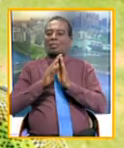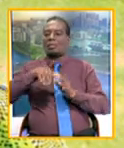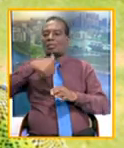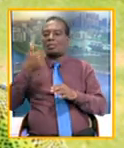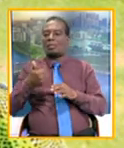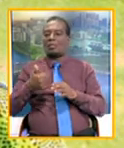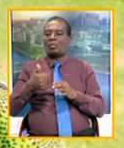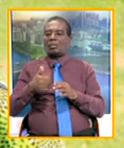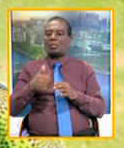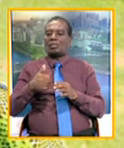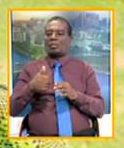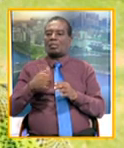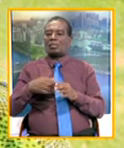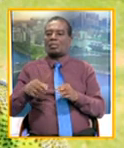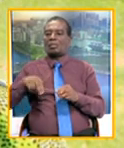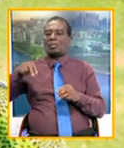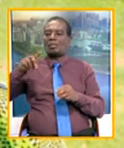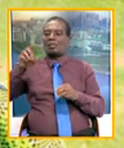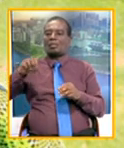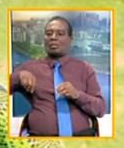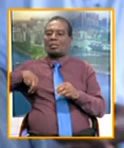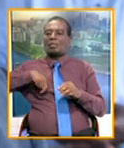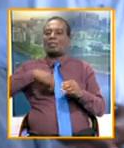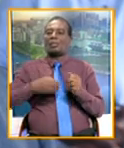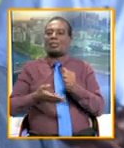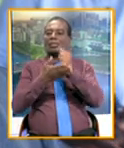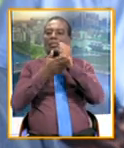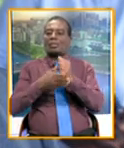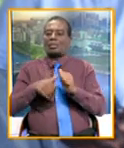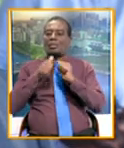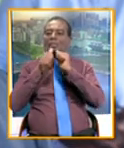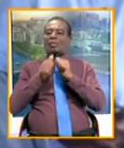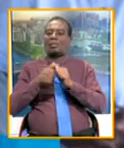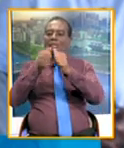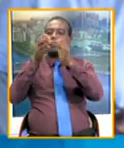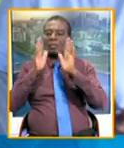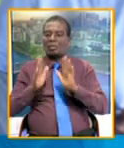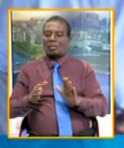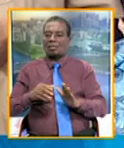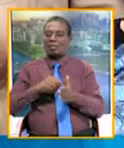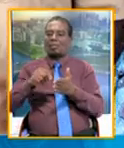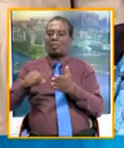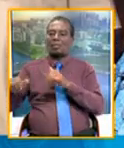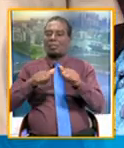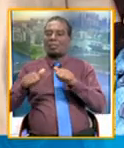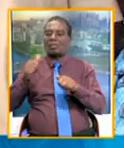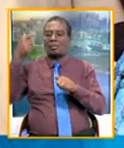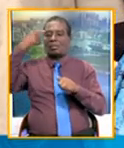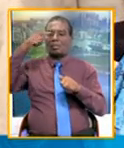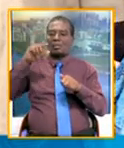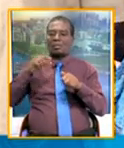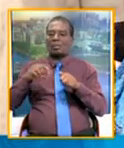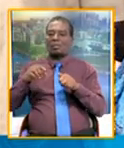aussi d'intervenir dans ce sens-là, pour que notre école avance. Le donateur inscrit son action dans le cadre des états généraux de